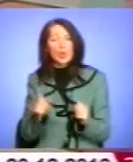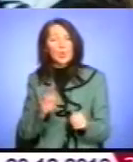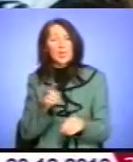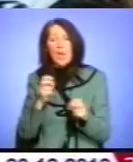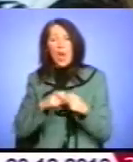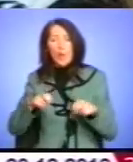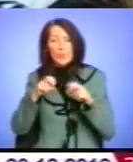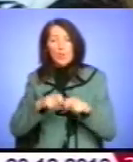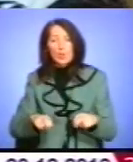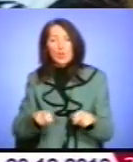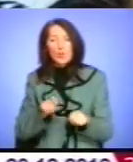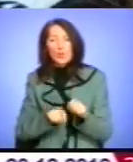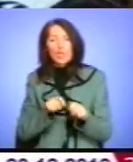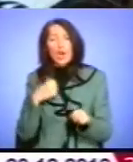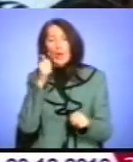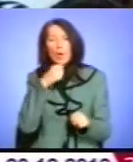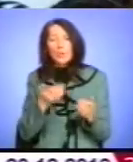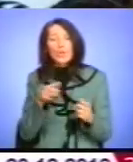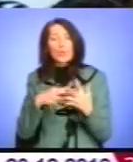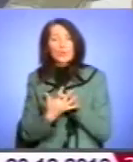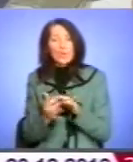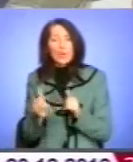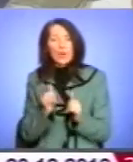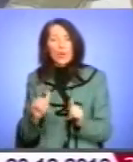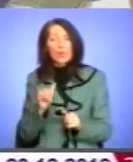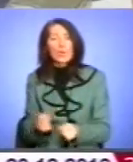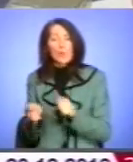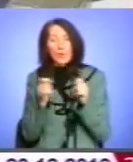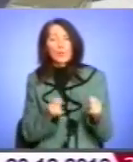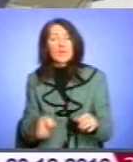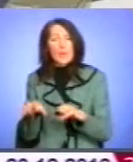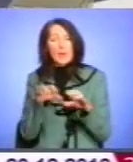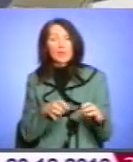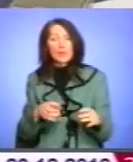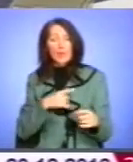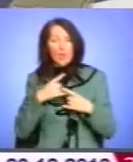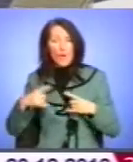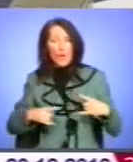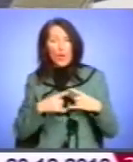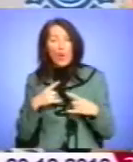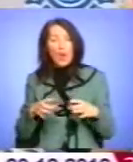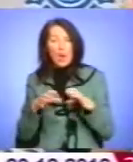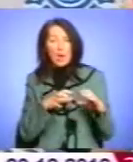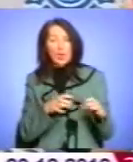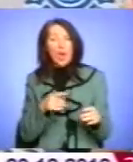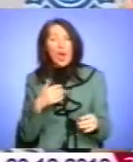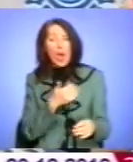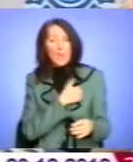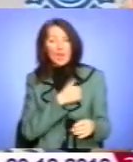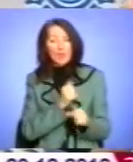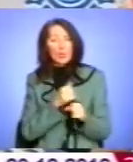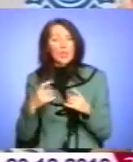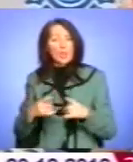обстежуються руками. Навіть у селах, куди привозять пересувний флюорограф, охочих зробити рентген – одиниці. Часто